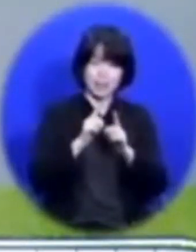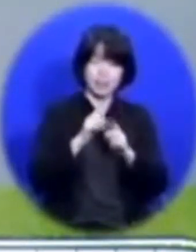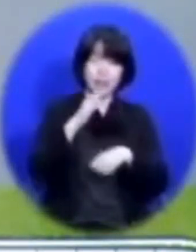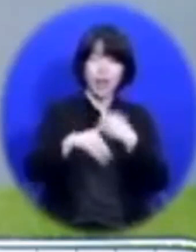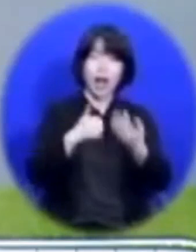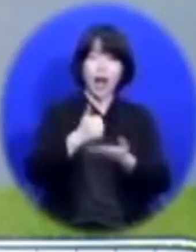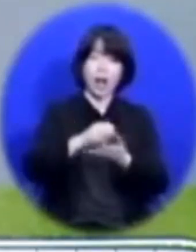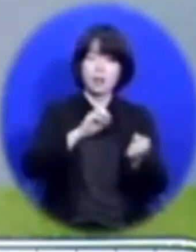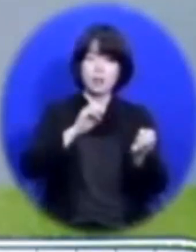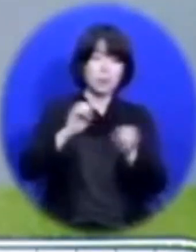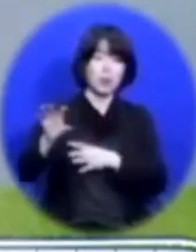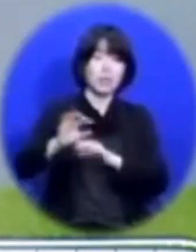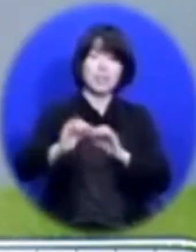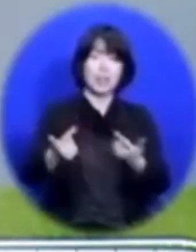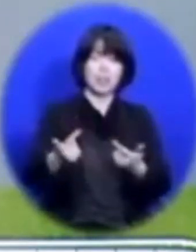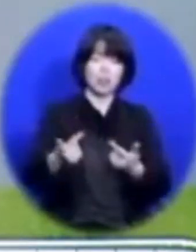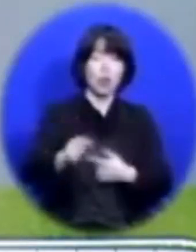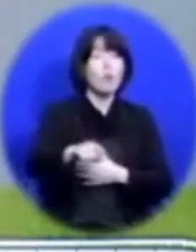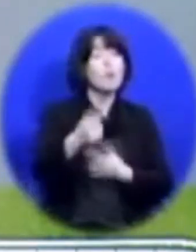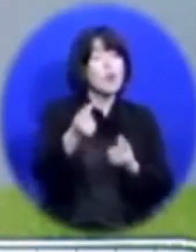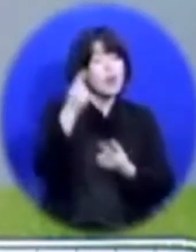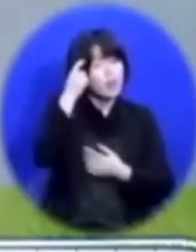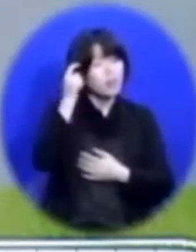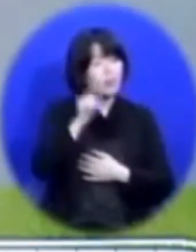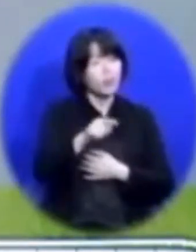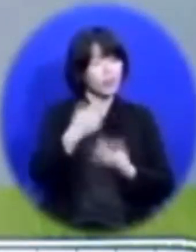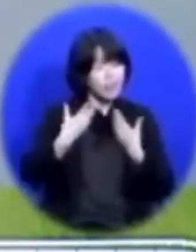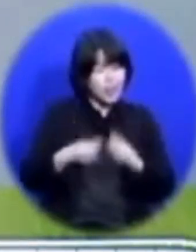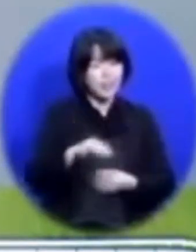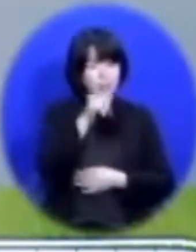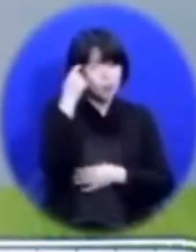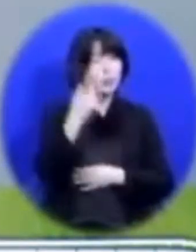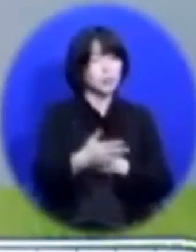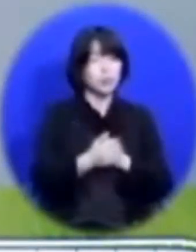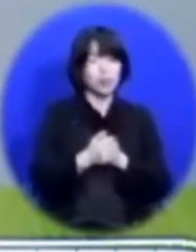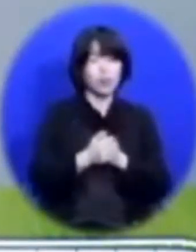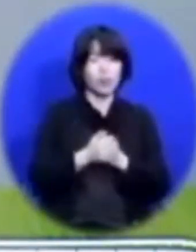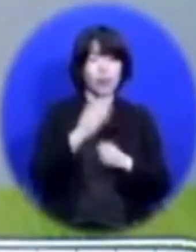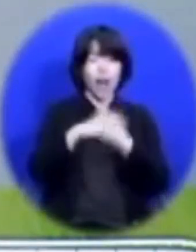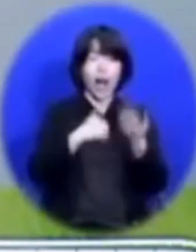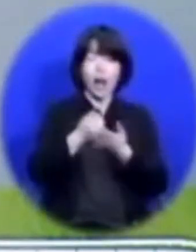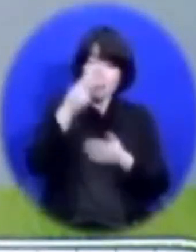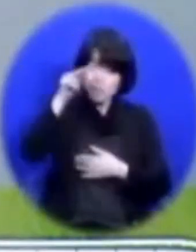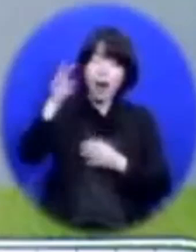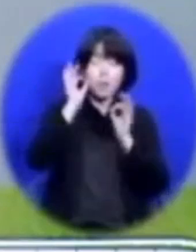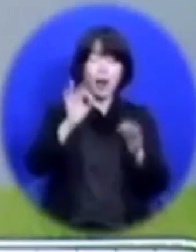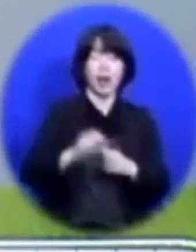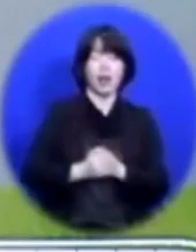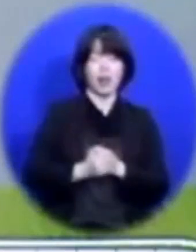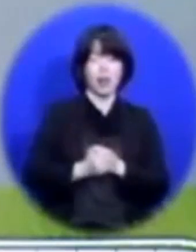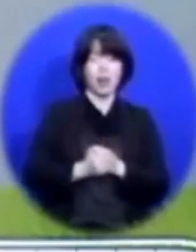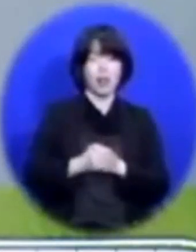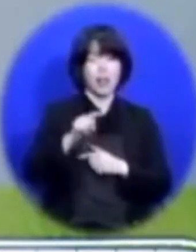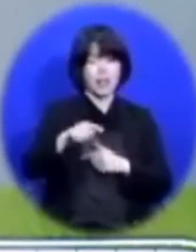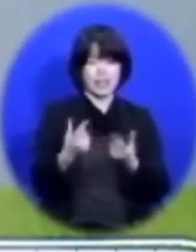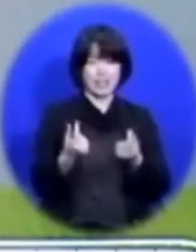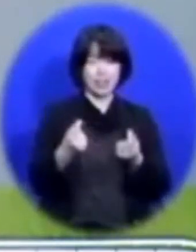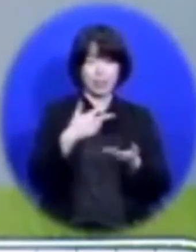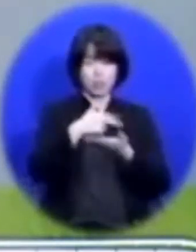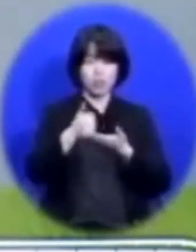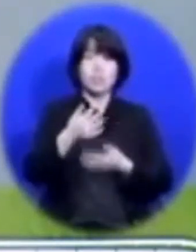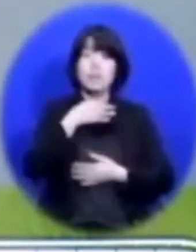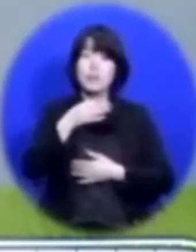,나는 너를버리지않았다.어찌하여그토록 낙심하느냐?하나님을바라보라."주님